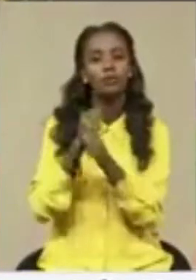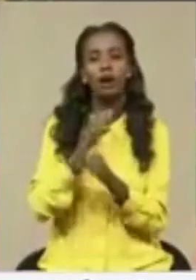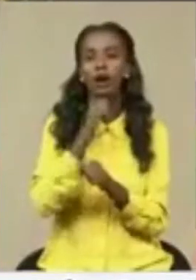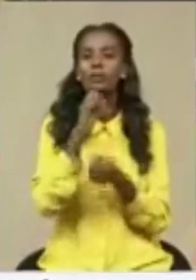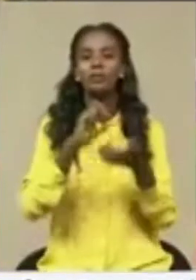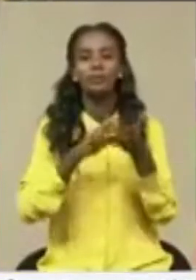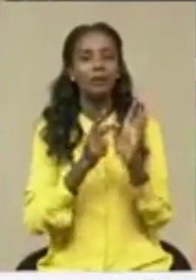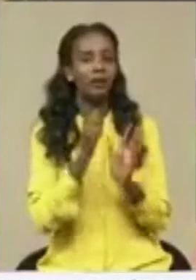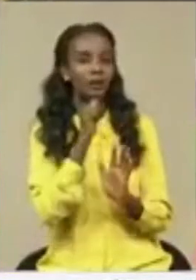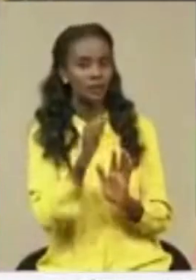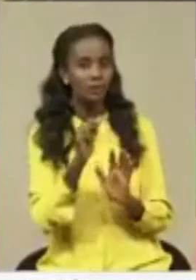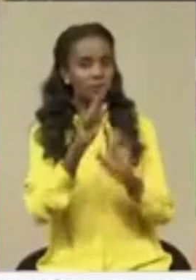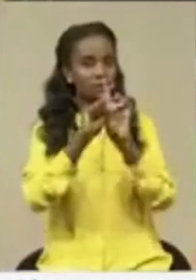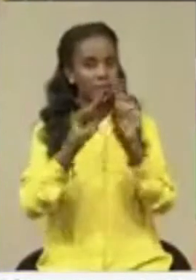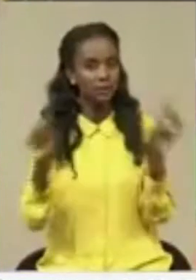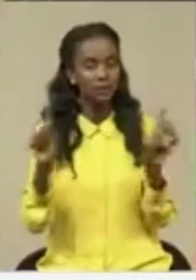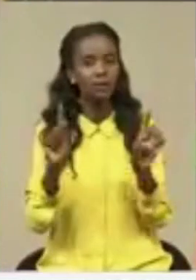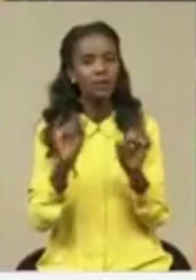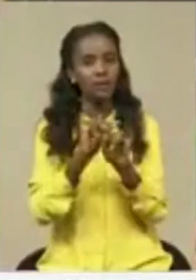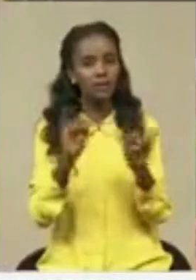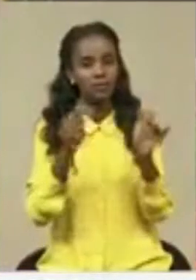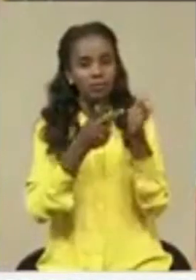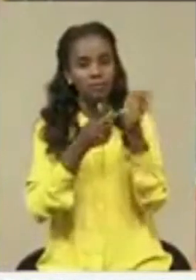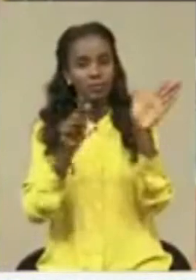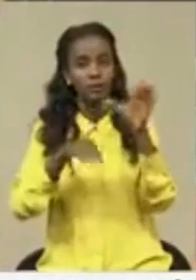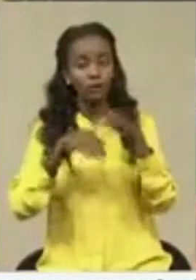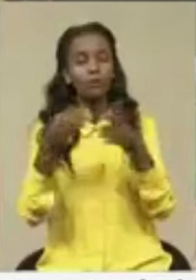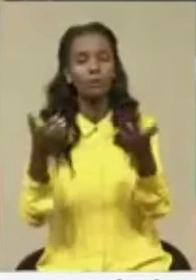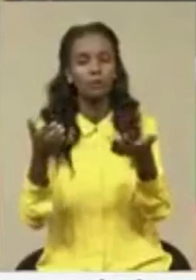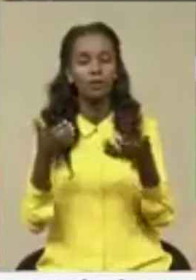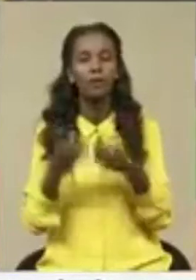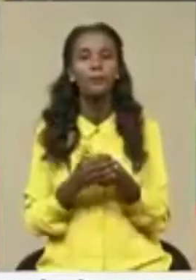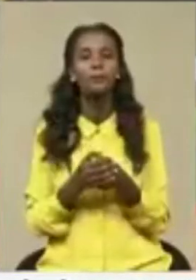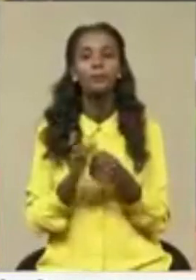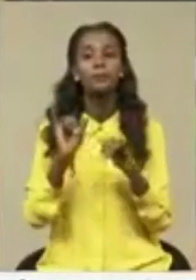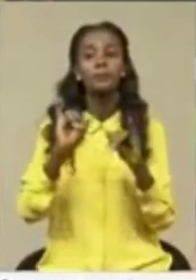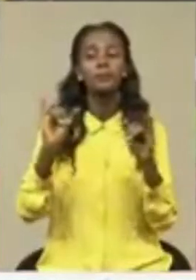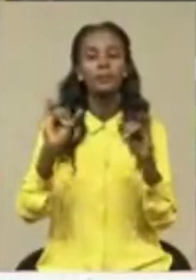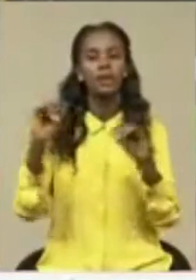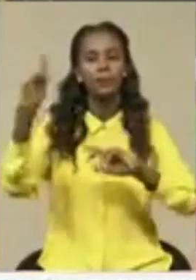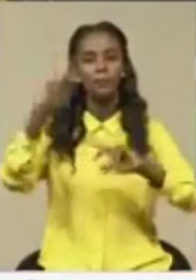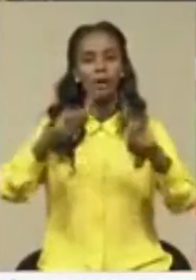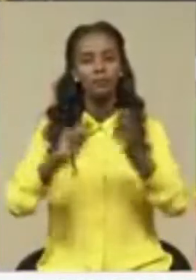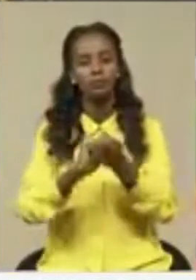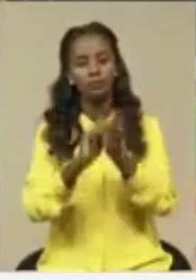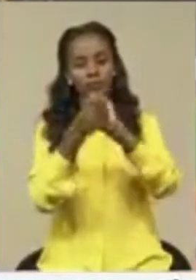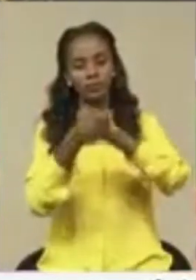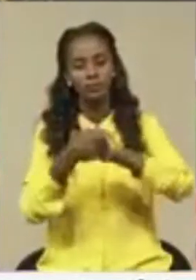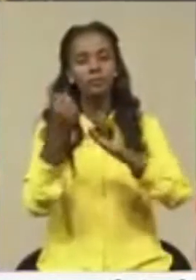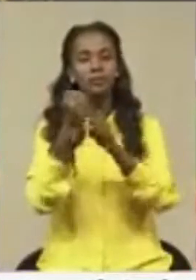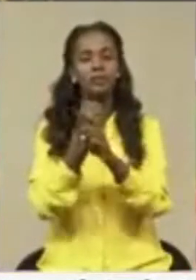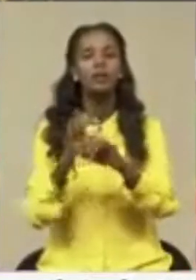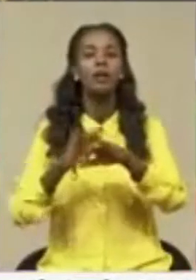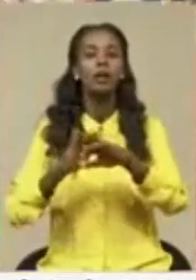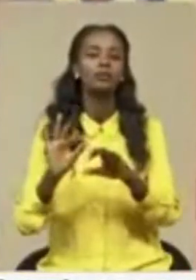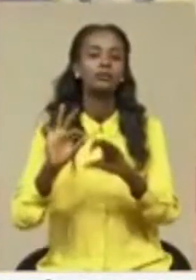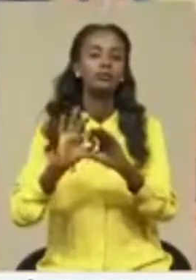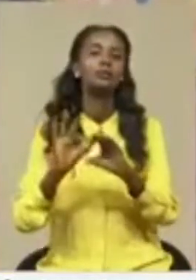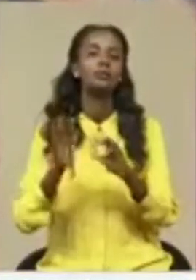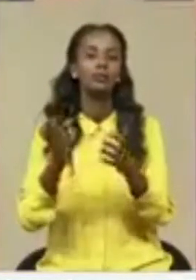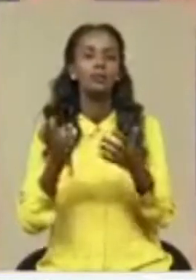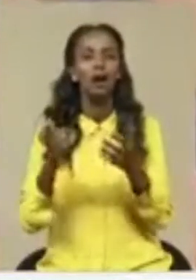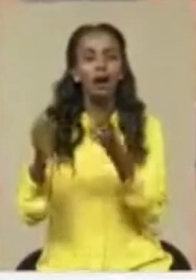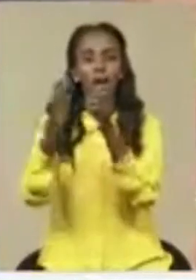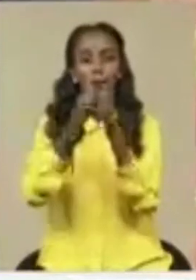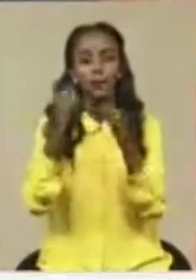ማለት አይደለም፣ ግን እንዲህ ጎልተው እንዲወጡ እንፈልጋለን። እንዲህ ማህበረሰብን የሚለውጥ ስራ ላይ እንዲሰማሩ እንፈልጋለን።